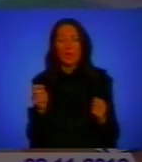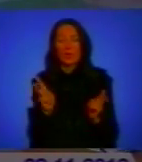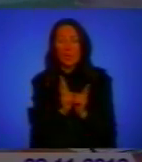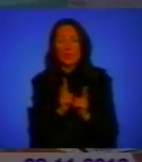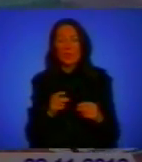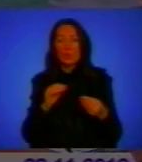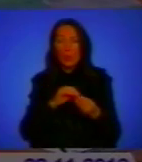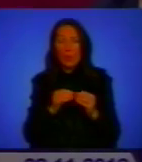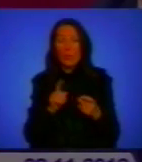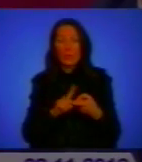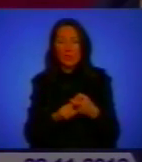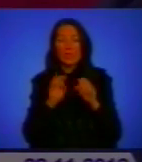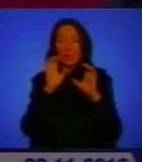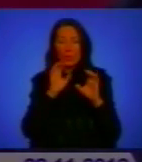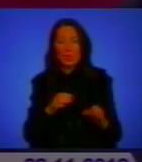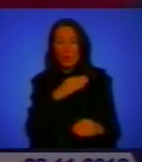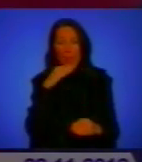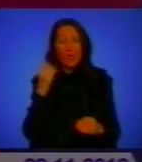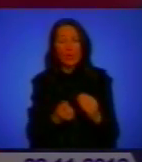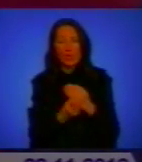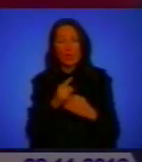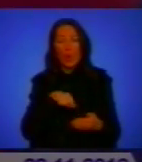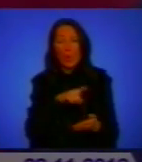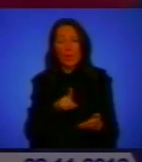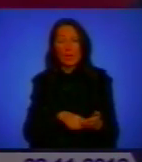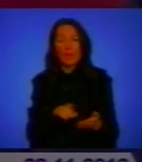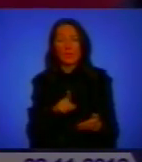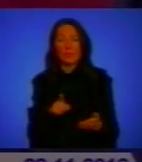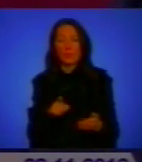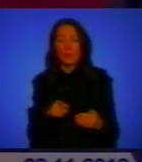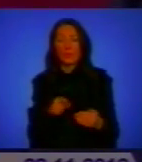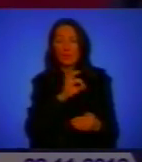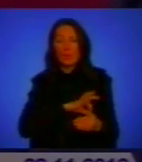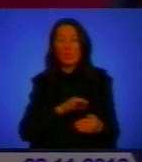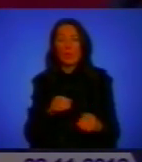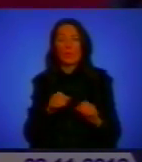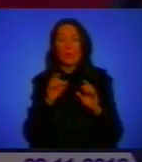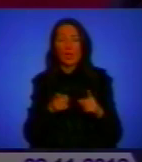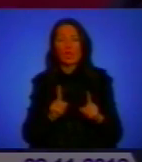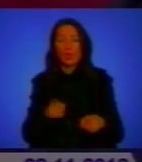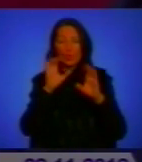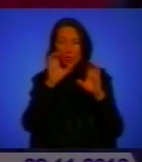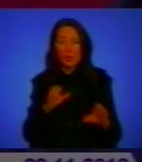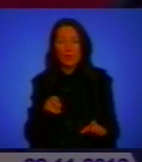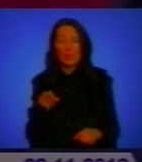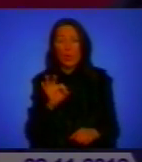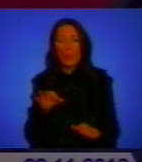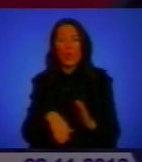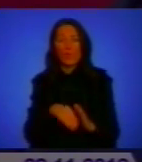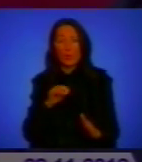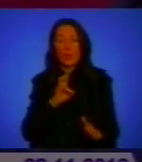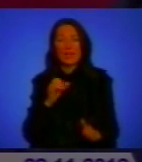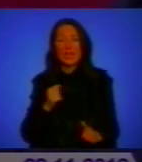законодавством. Багато виникло питань із застосуванням чинного законодавства про вибори. На